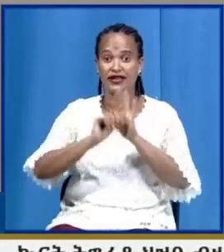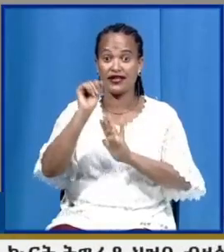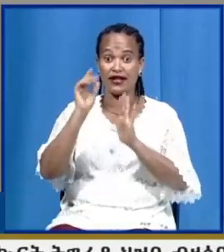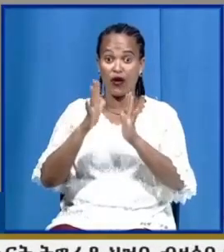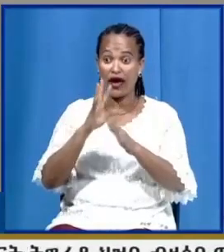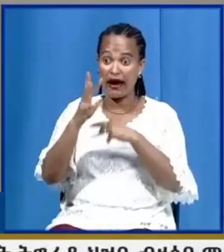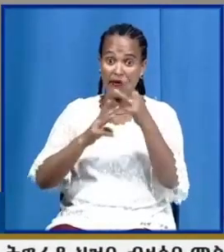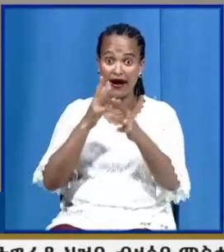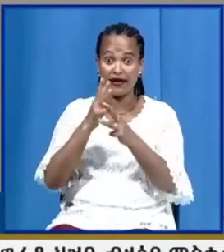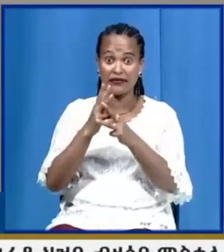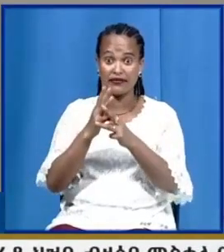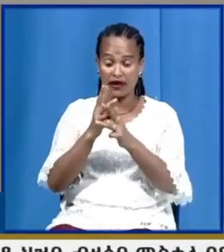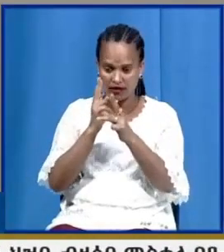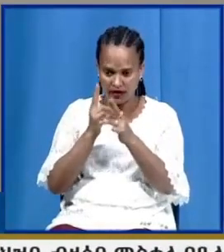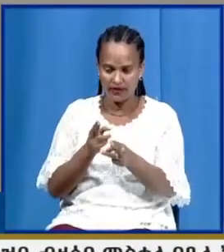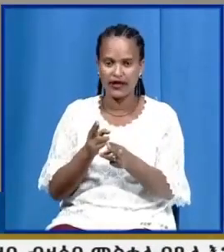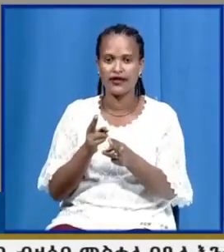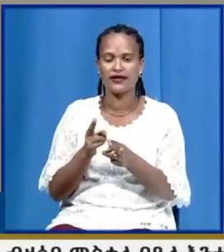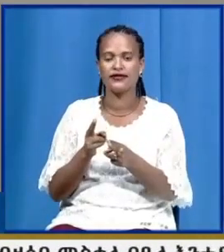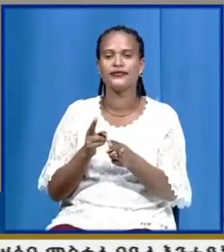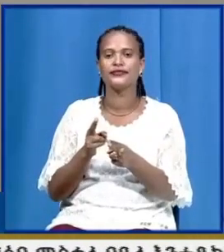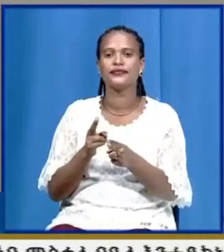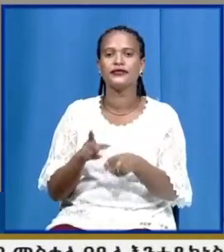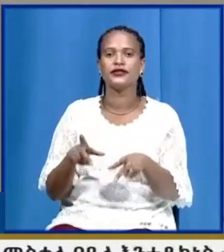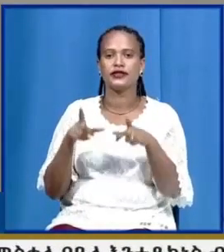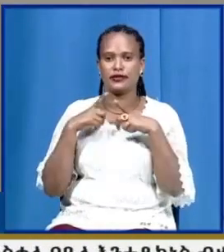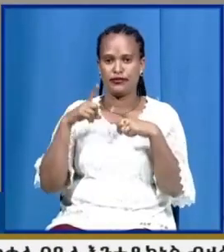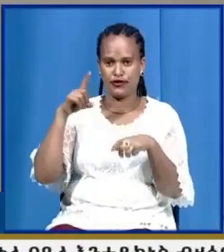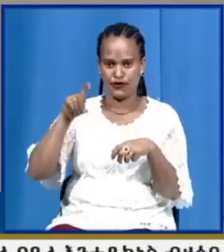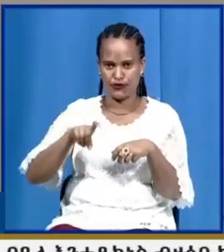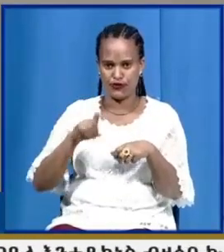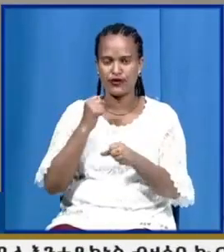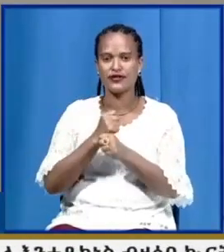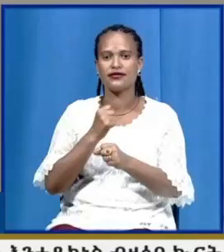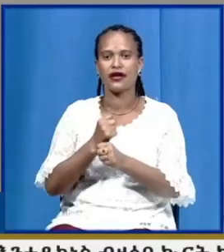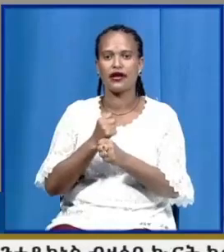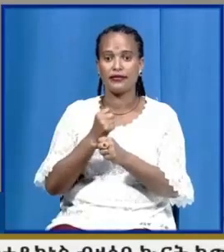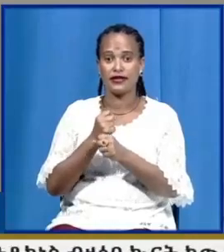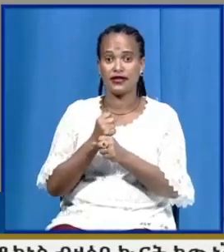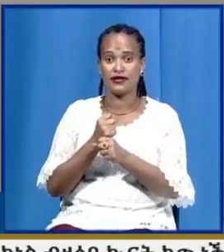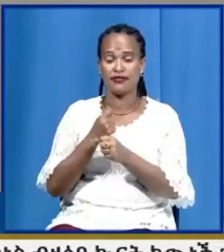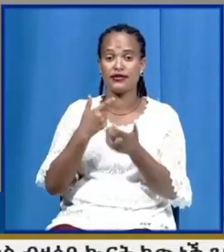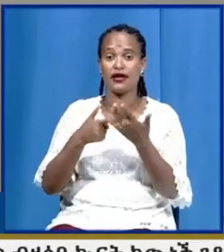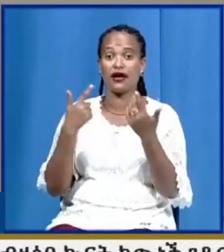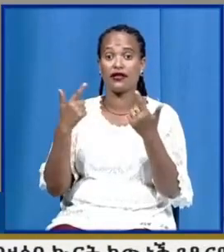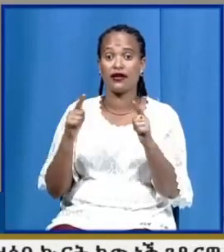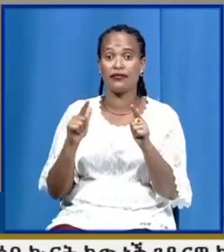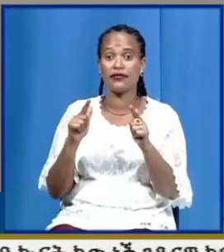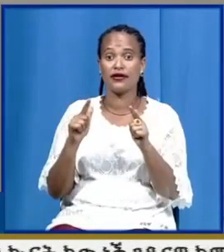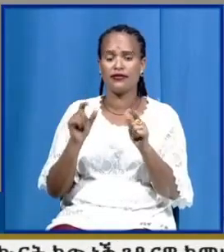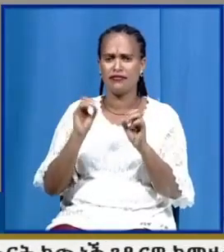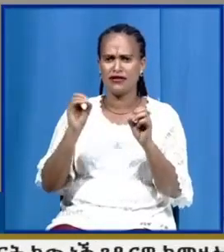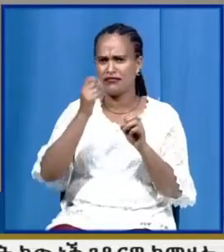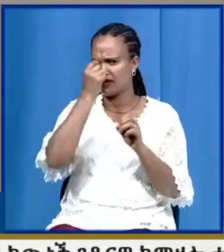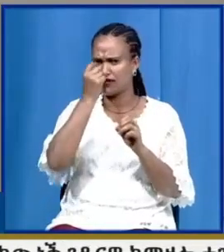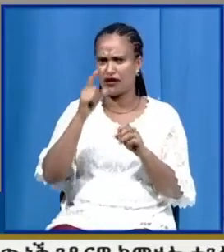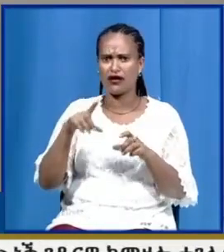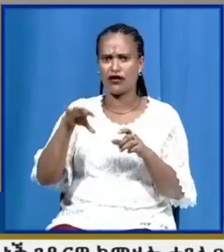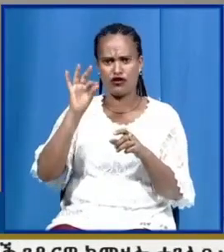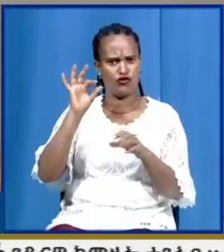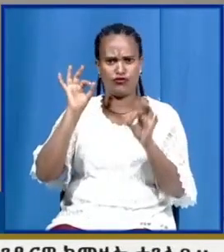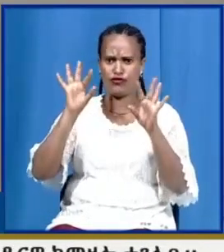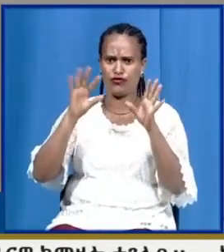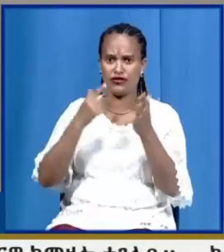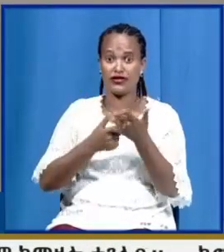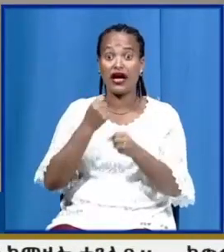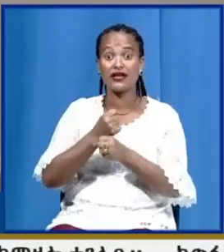ኣብ ዓለም ውን እናተኸበረ ክነብር ዘኽእሎ ስራሕ ከም ንሰርሕ ብዚ ኣጋጣሚ እዚ ምንም ጥርጣሪ ክህልወኩም የብሉ።